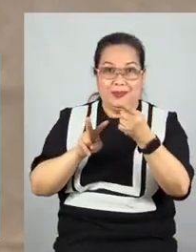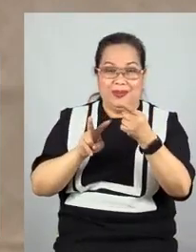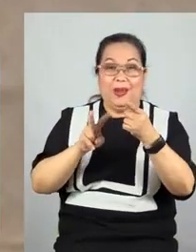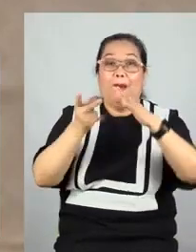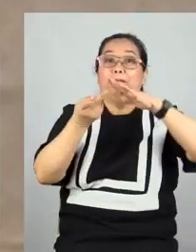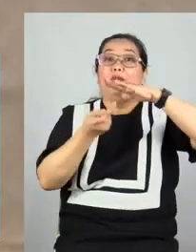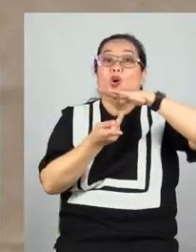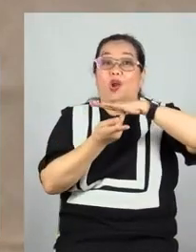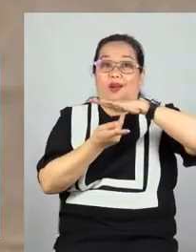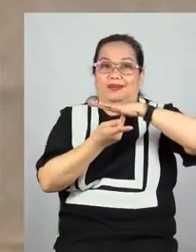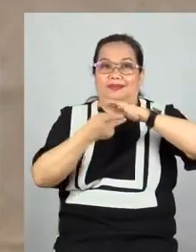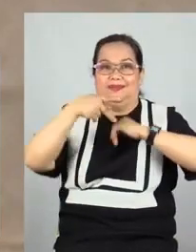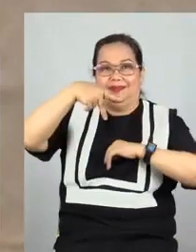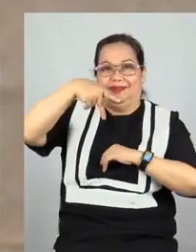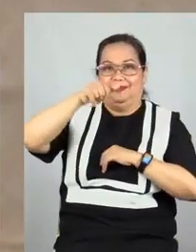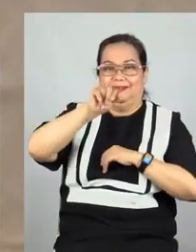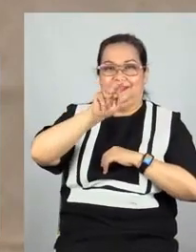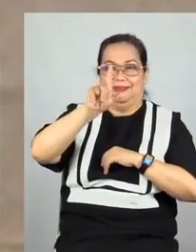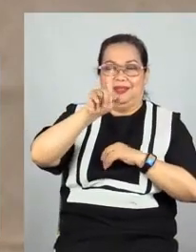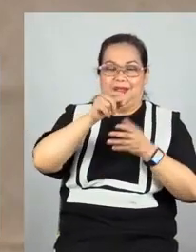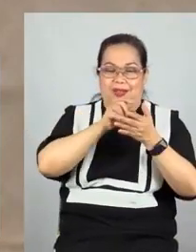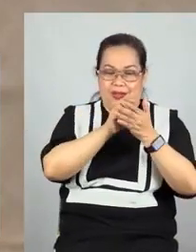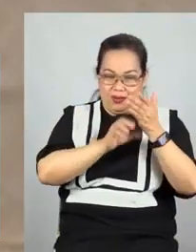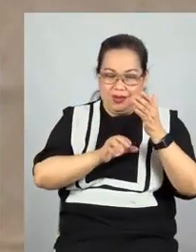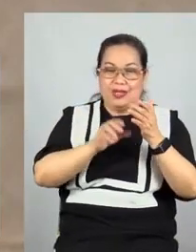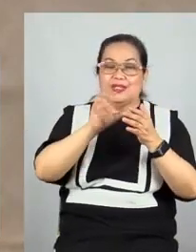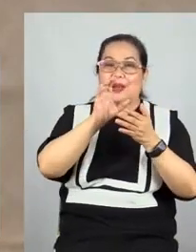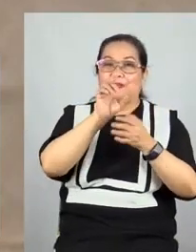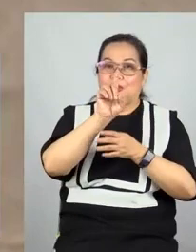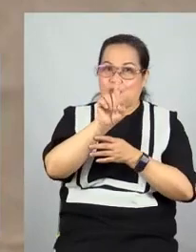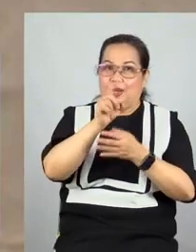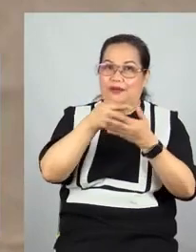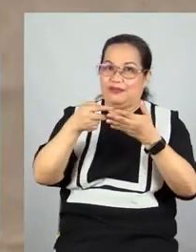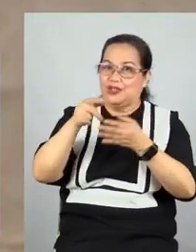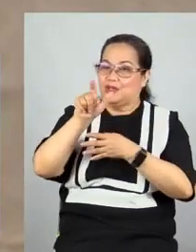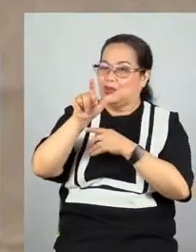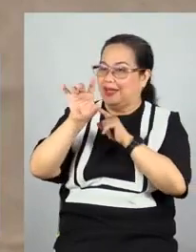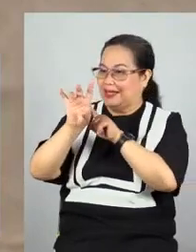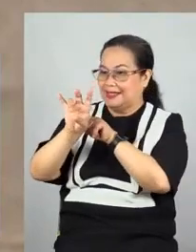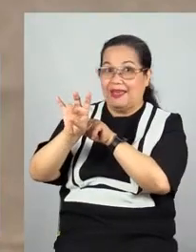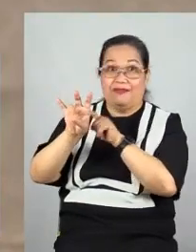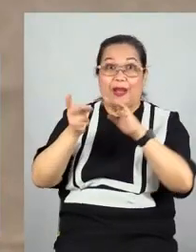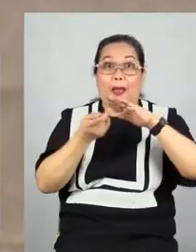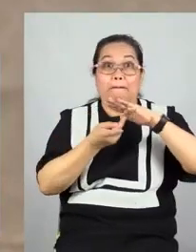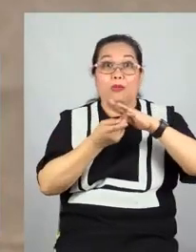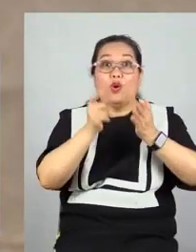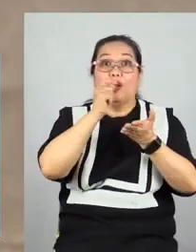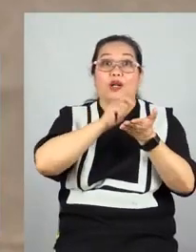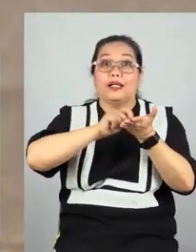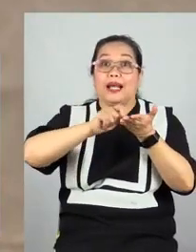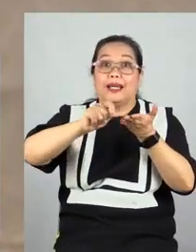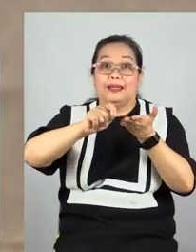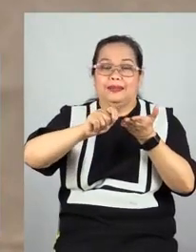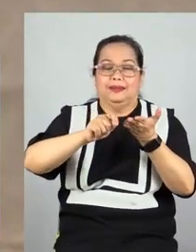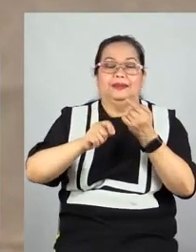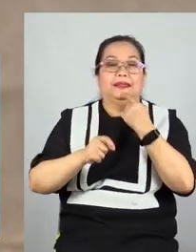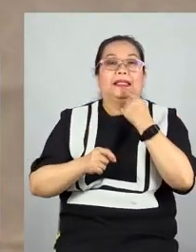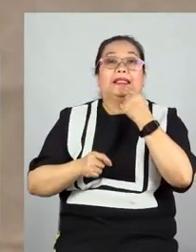Magumpisa kayo dun sa chapter 1 verse 27. Meron siyang sinabi doon. Sabi